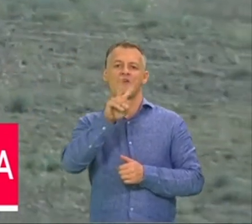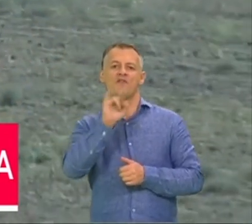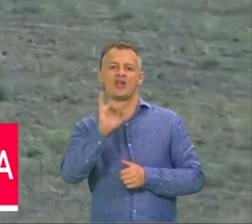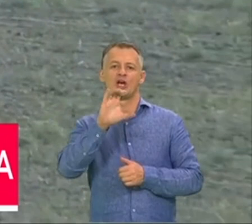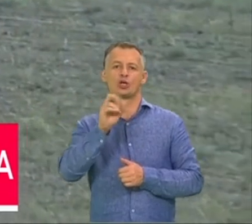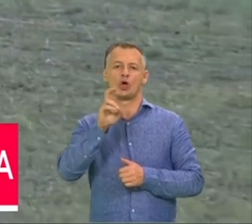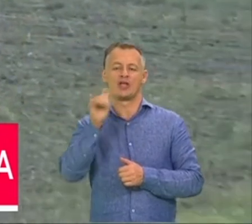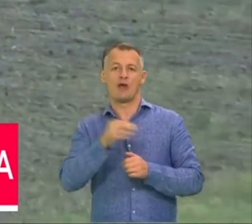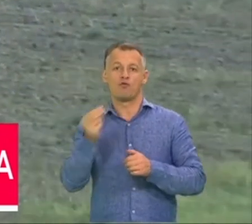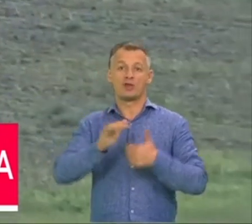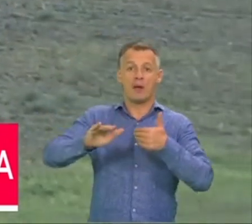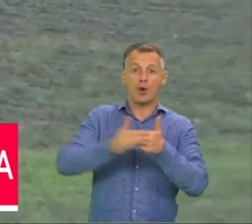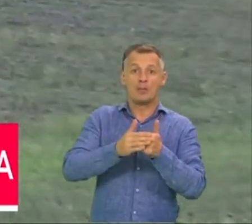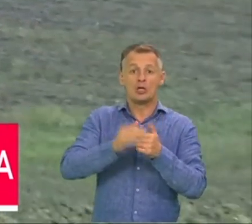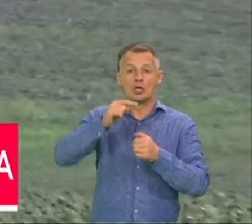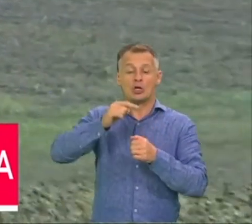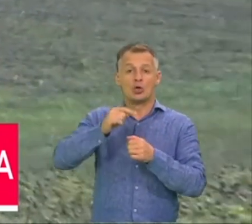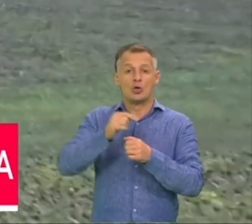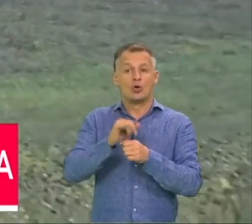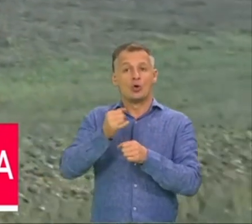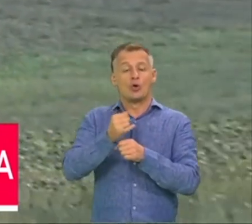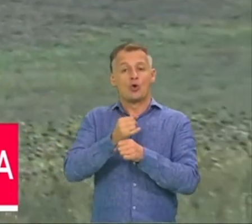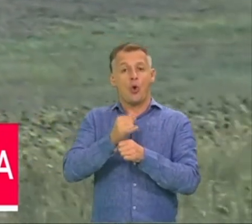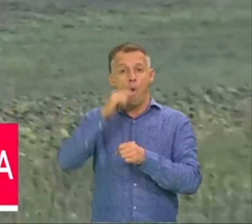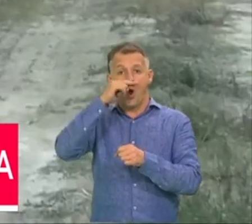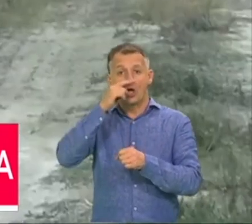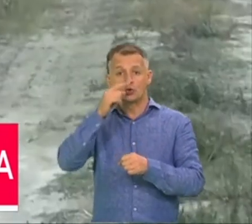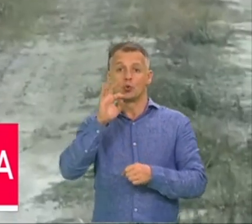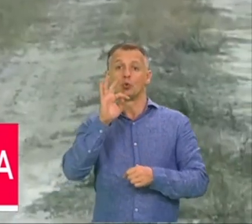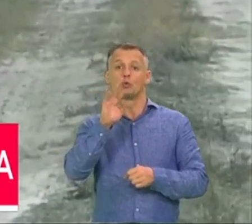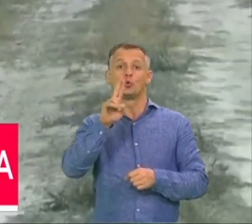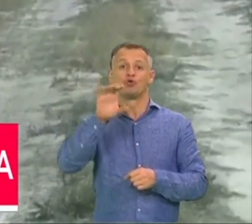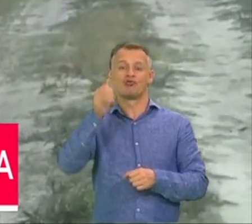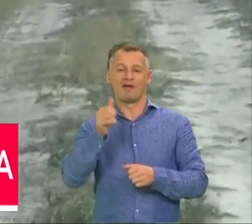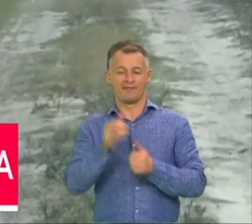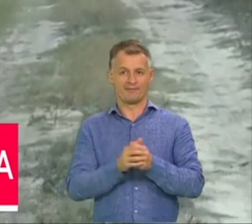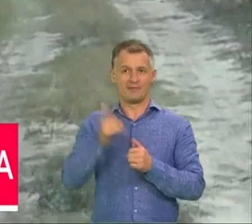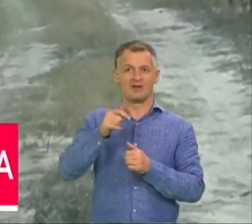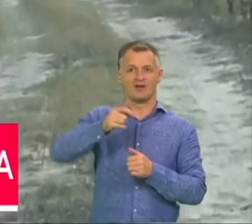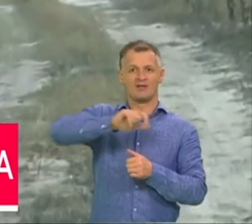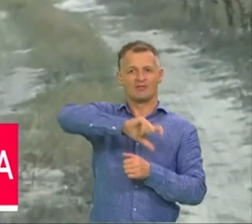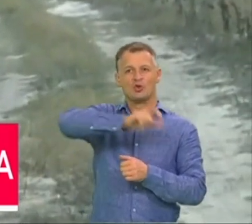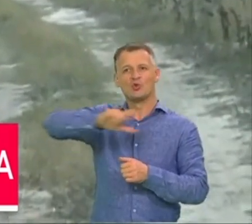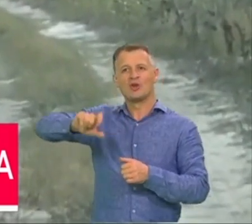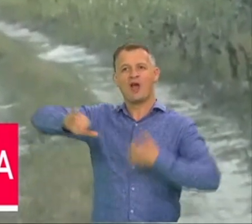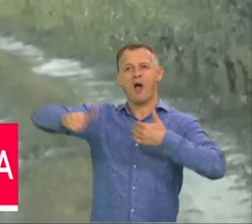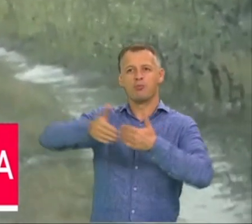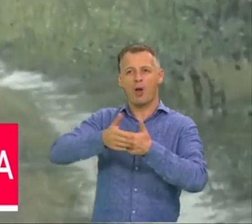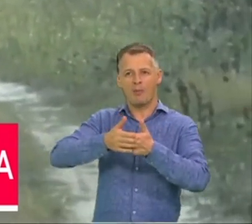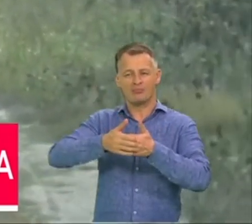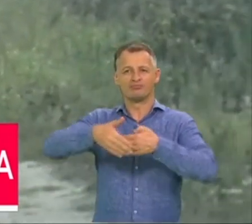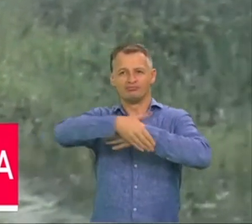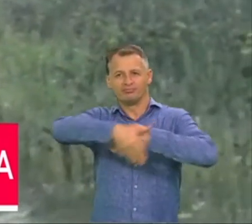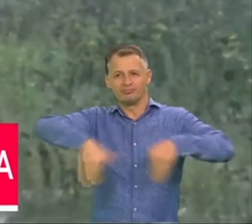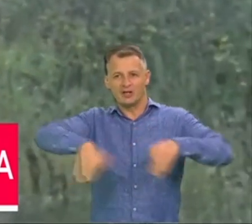aproape de orașul Tulcea, însă sunt situate undeva pe brațul Sfântul Gheorghe al Dunării, ceea ce înseamnă